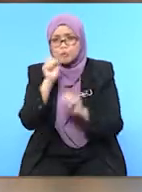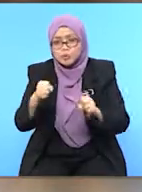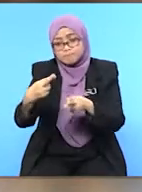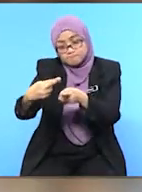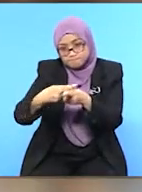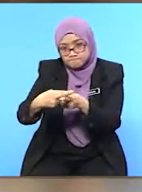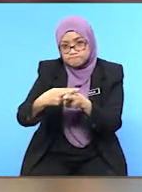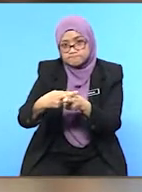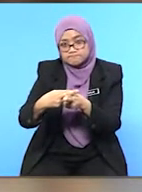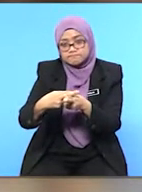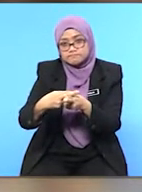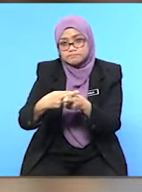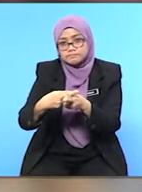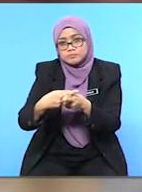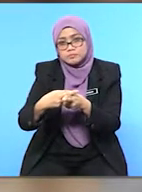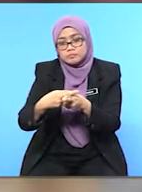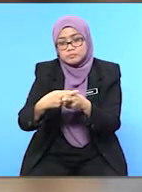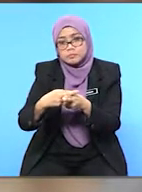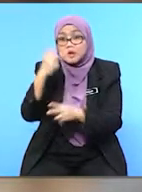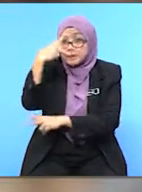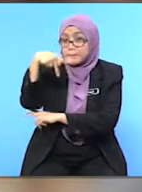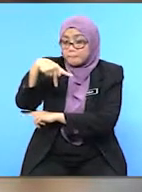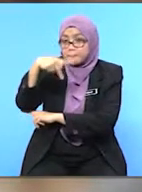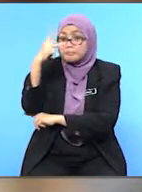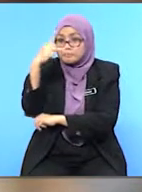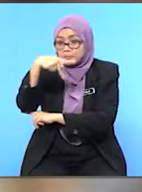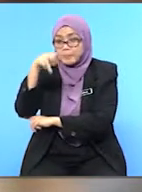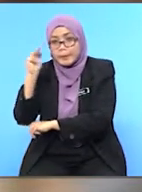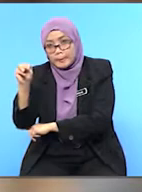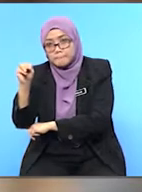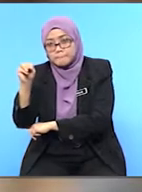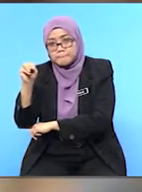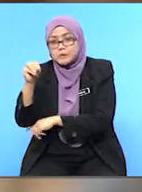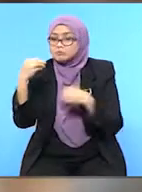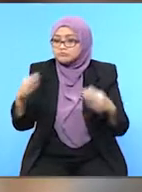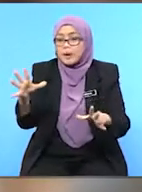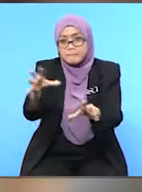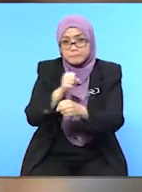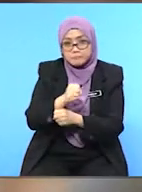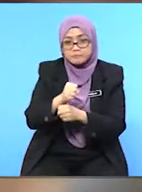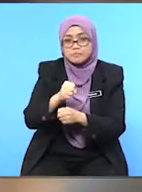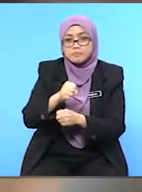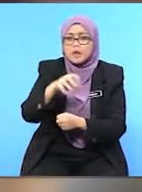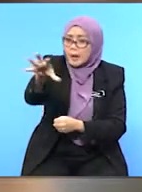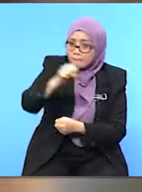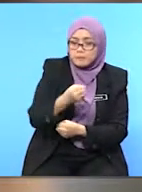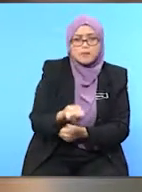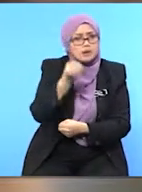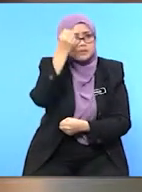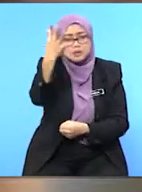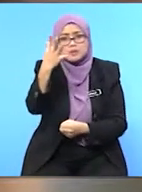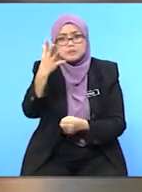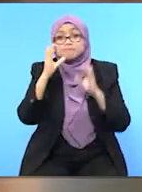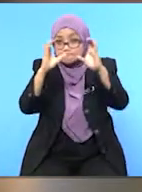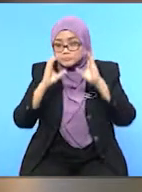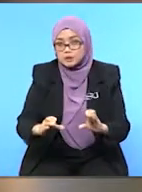berbagai setelah dijalankan oleh pihak kementerian pendidikan nasional dalam mengukuhkan perpaduan di negara kita selaras